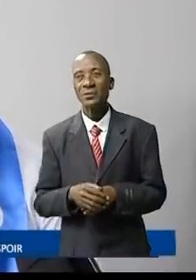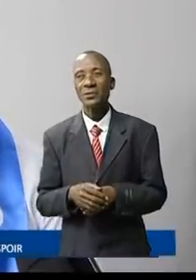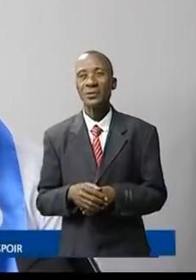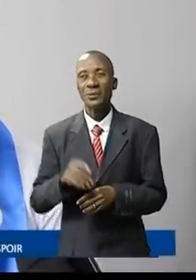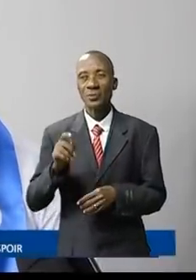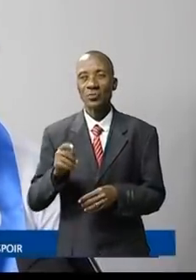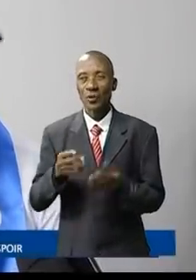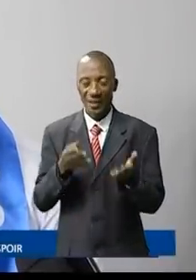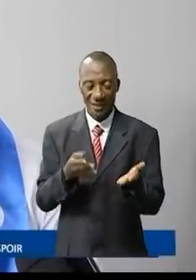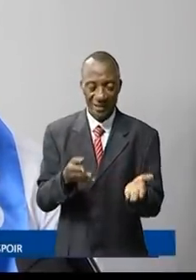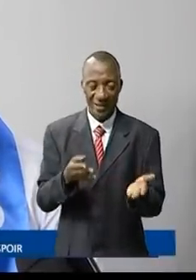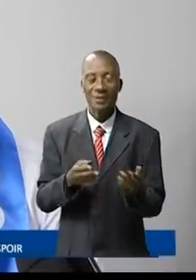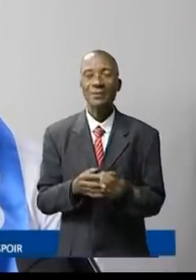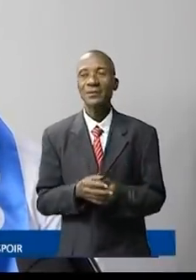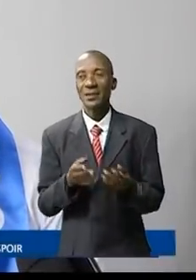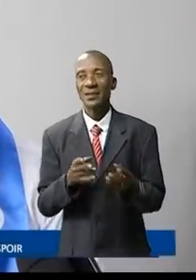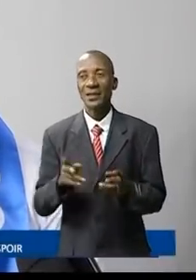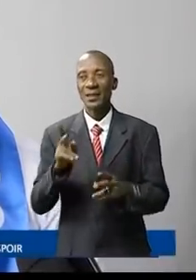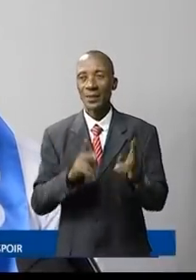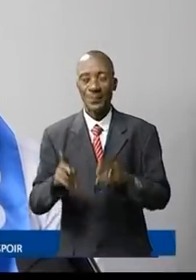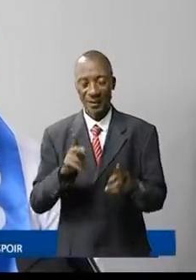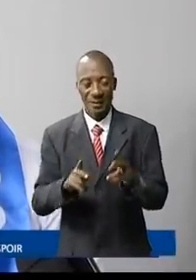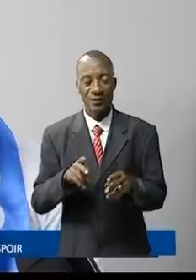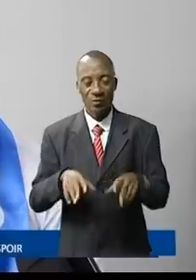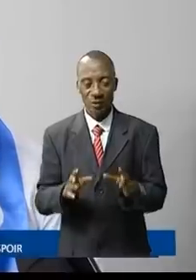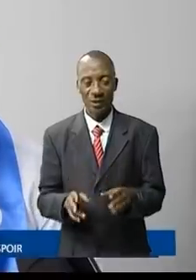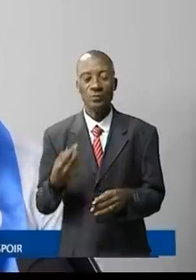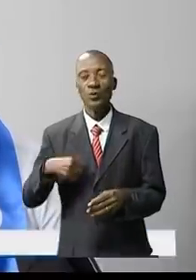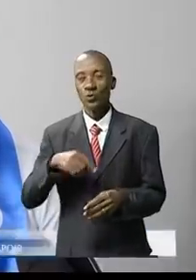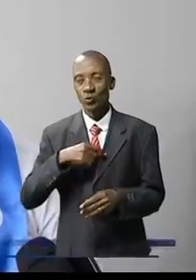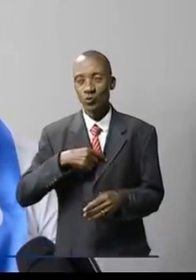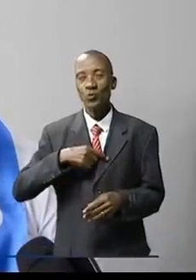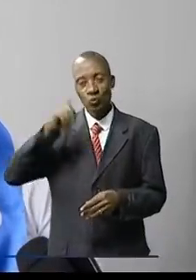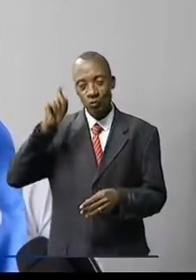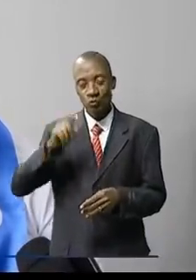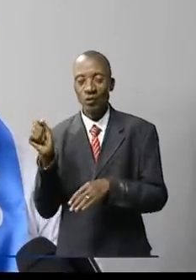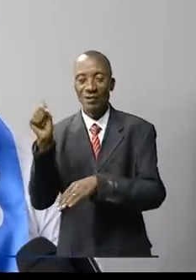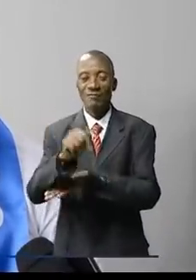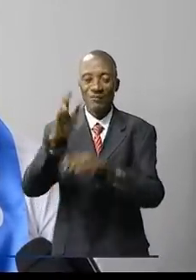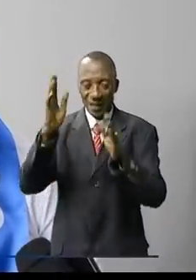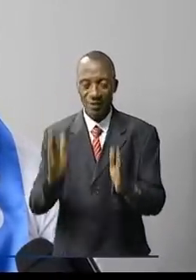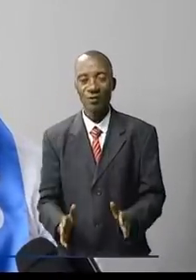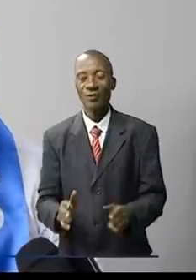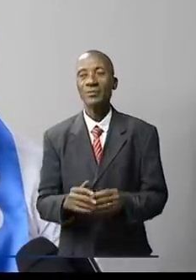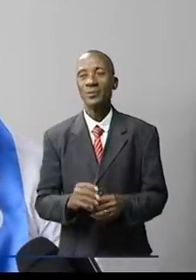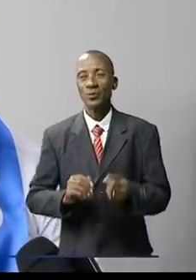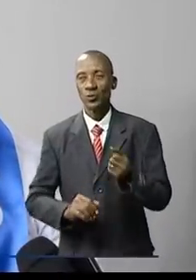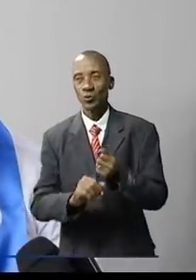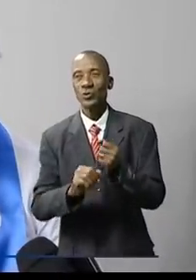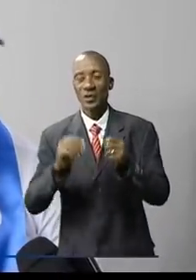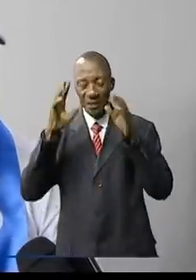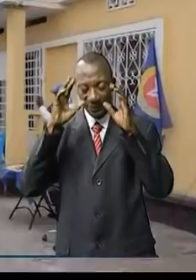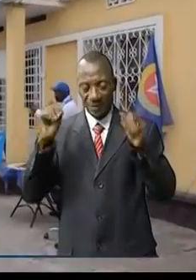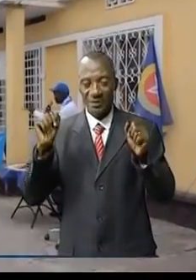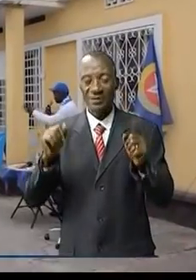électorales de 2023. On ne peut pas porter vainqueur le chef de l'État Fachi si on ne commence pas à travailler